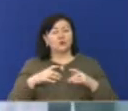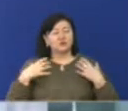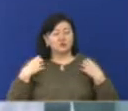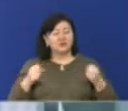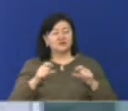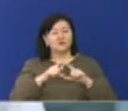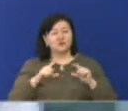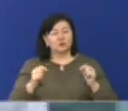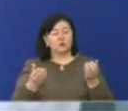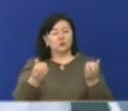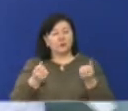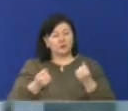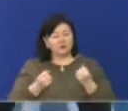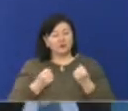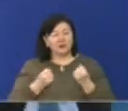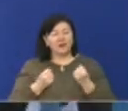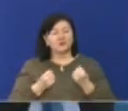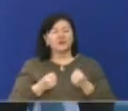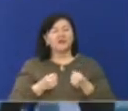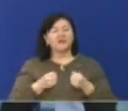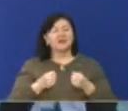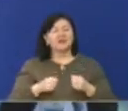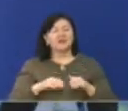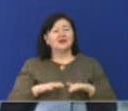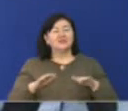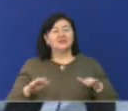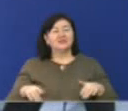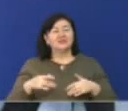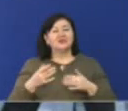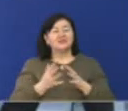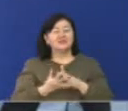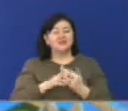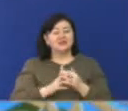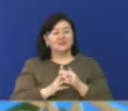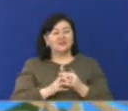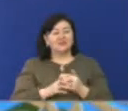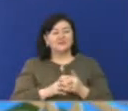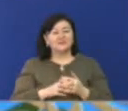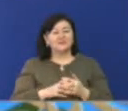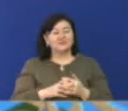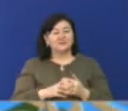остаются в стороне и дети с особенностями в развитии. Тренеры занимаются с ними лично.